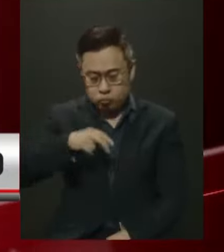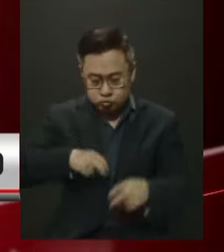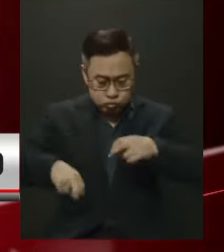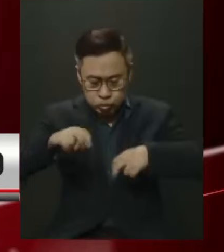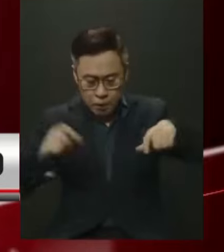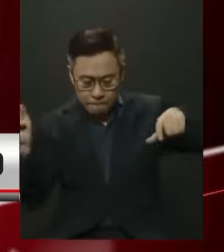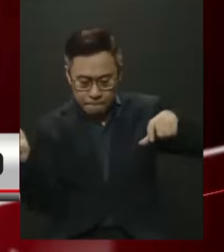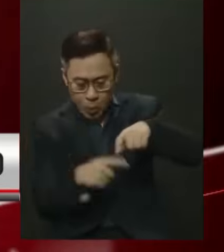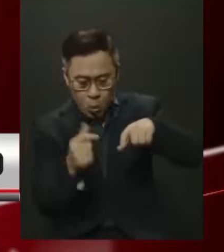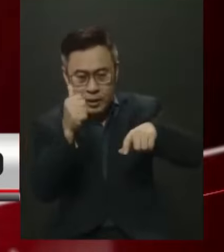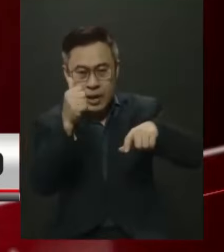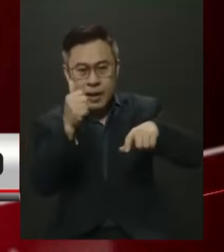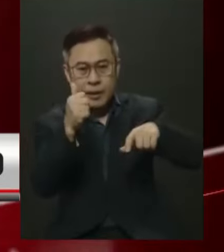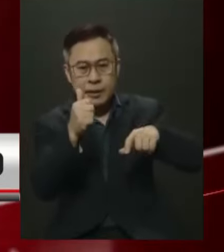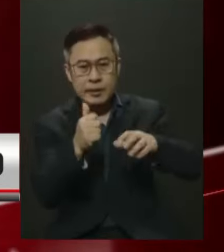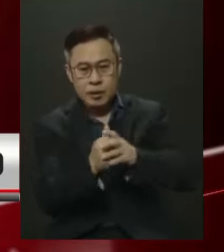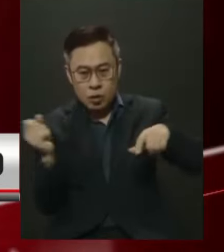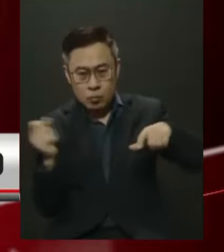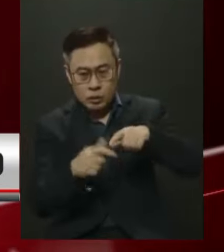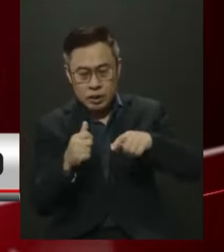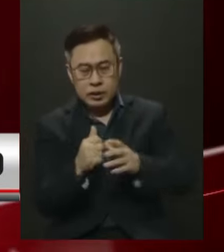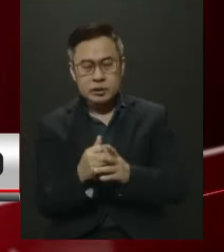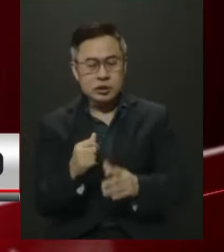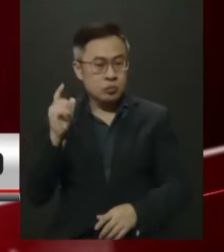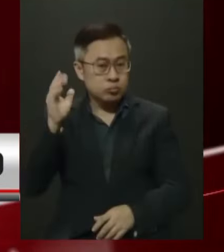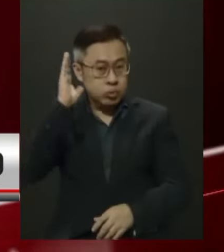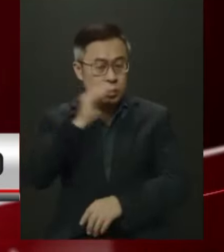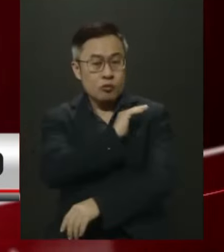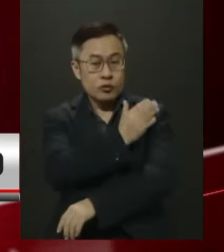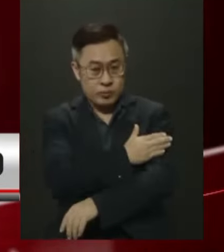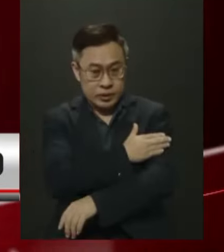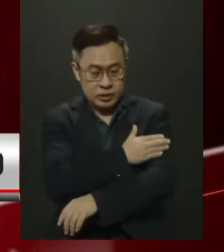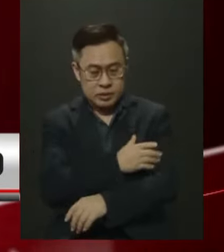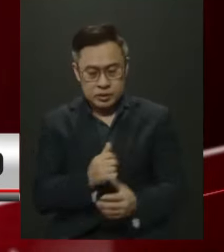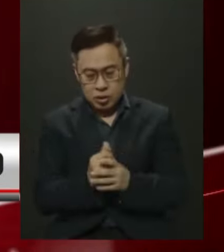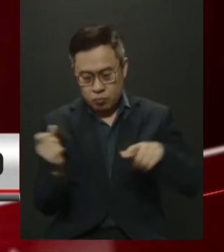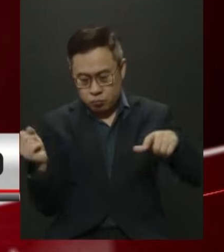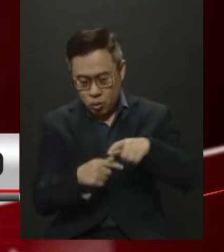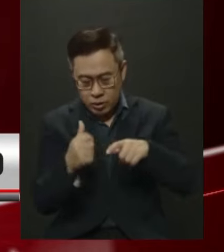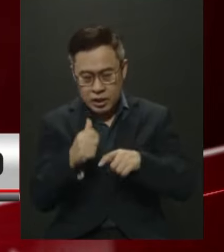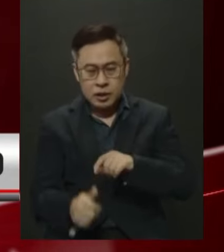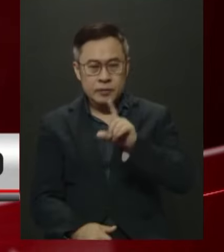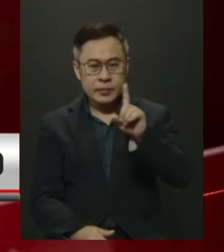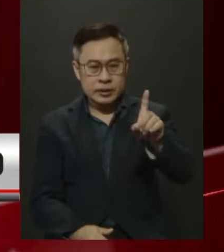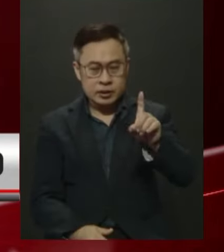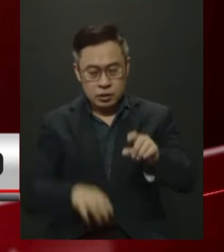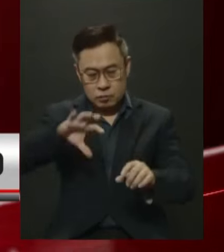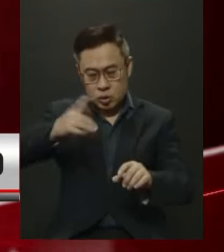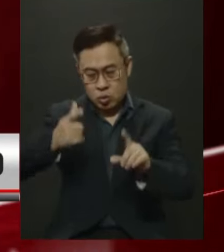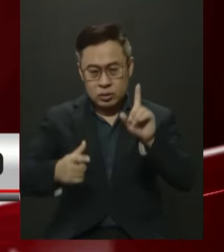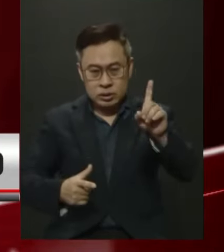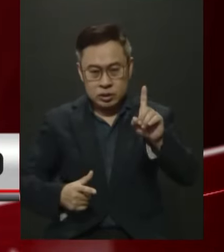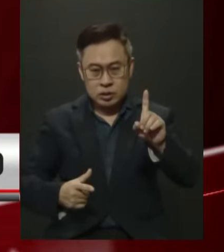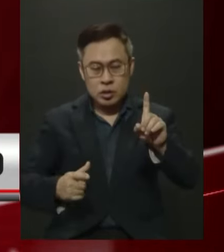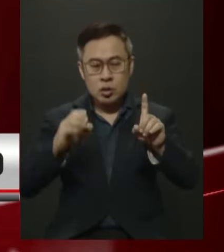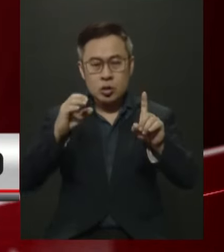จอห์นแพทริกสเตรานี่เป็นประกันหลังชาวฟิลิปปินส์ก็ส่งให้กับเมืองทองขึ้นนำก่อน1ต่อ0นะครับจากนั้นนาที79สถ